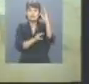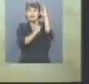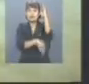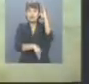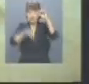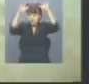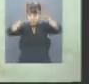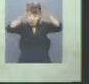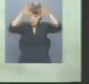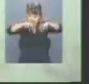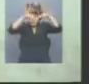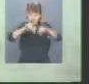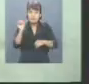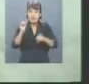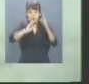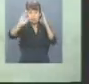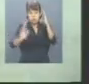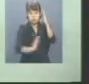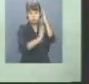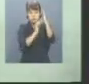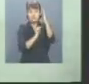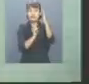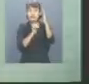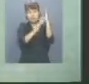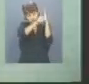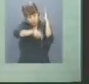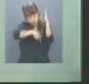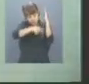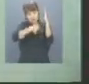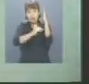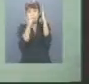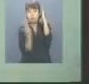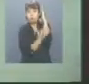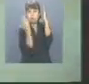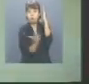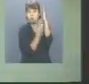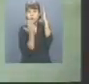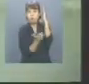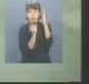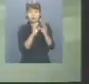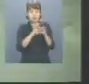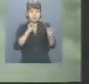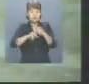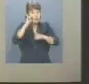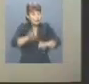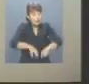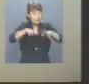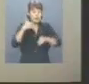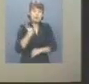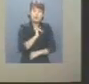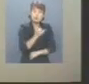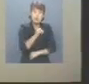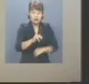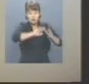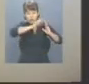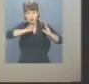ออกเฉียงเหนือที่พัดปกคลุมภาคใต้และอ่าวไทยมีกำลังแรงอาจจะเกิดน้ำท่วมฉับพลันและน้ำป่าไหลหลากในจังหวัดนครศรีธรรมรา